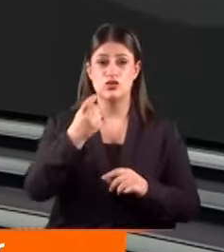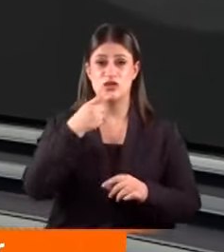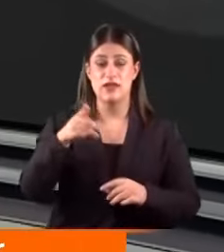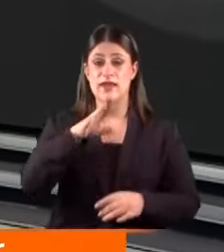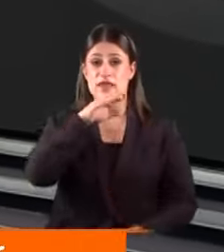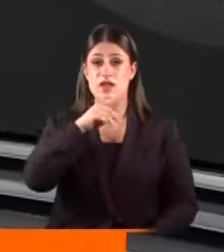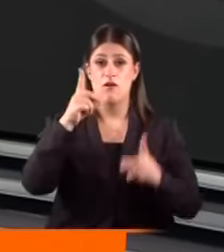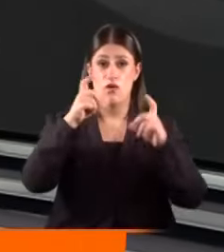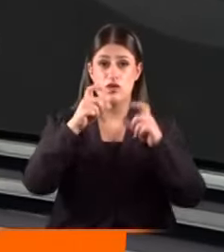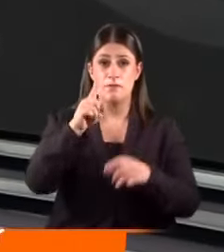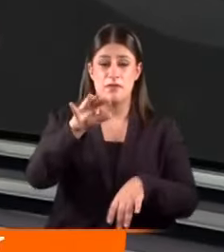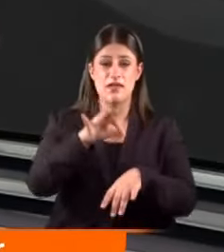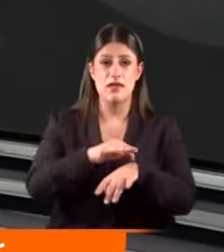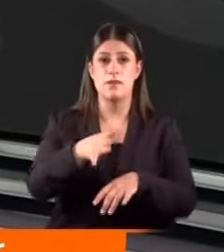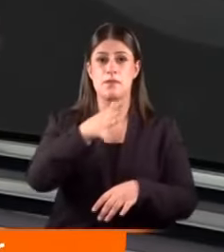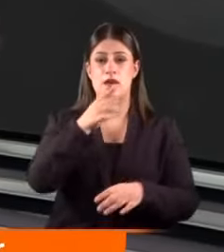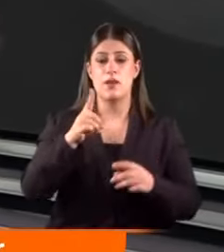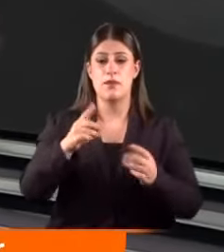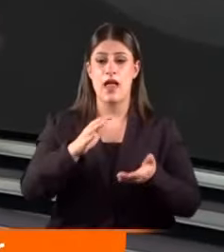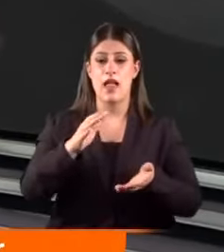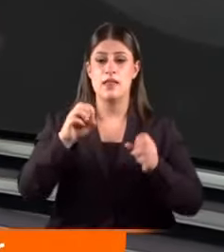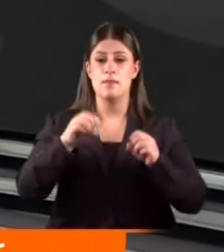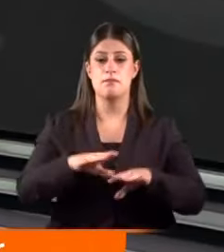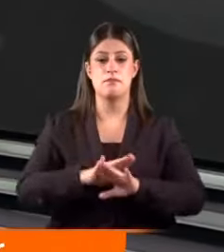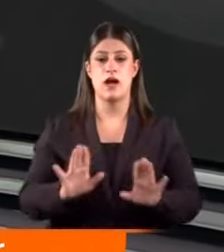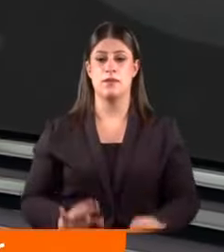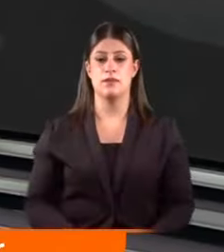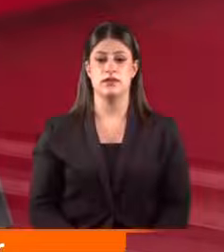dedesinin fotoğrafını bir an olsun elinden düşürmedi.